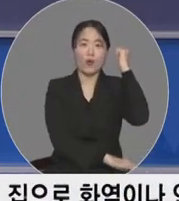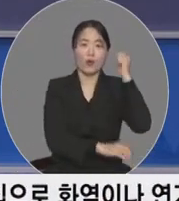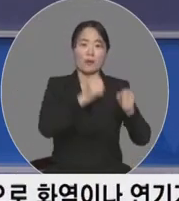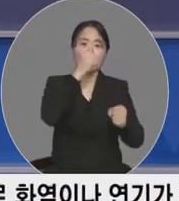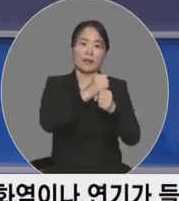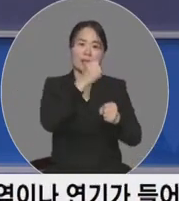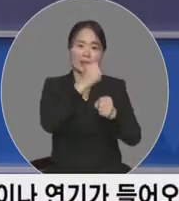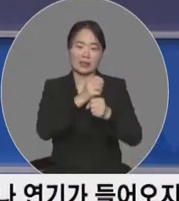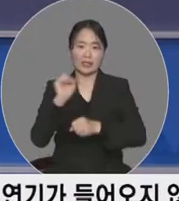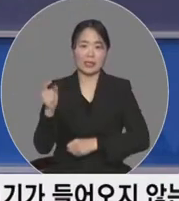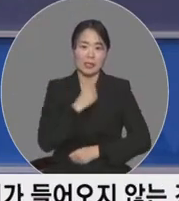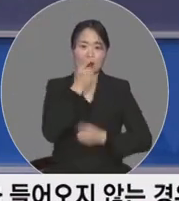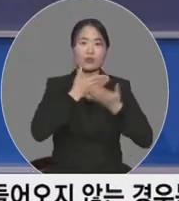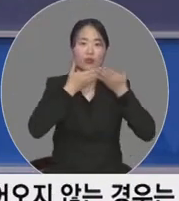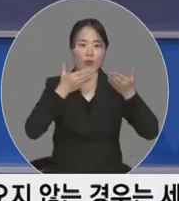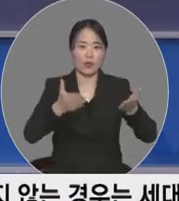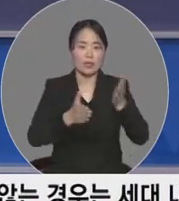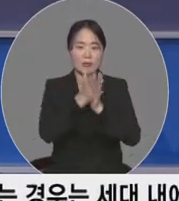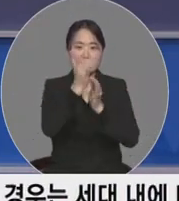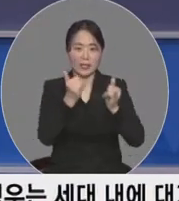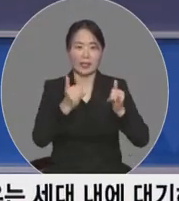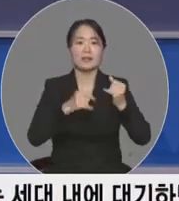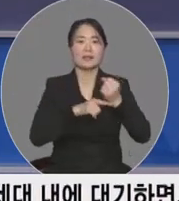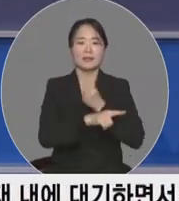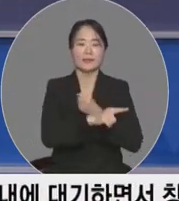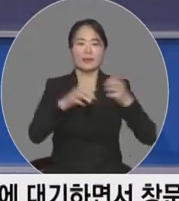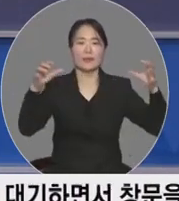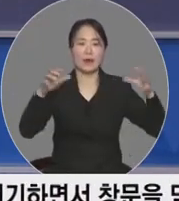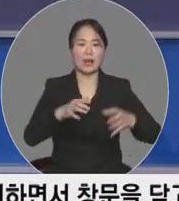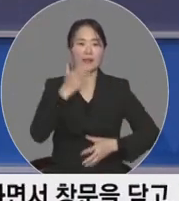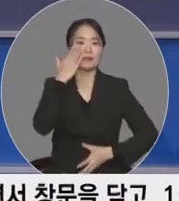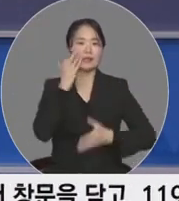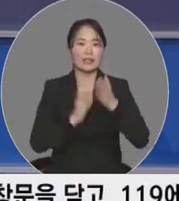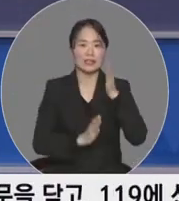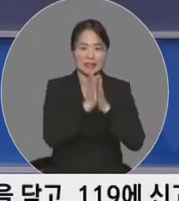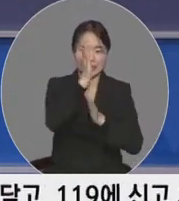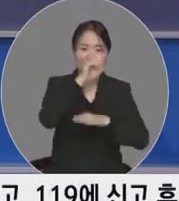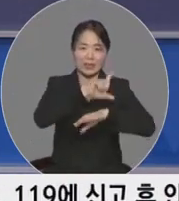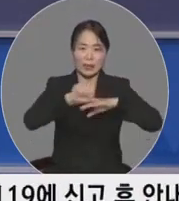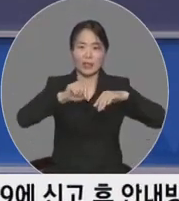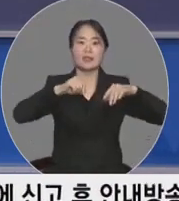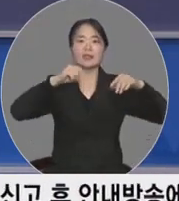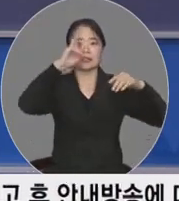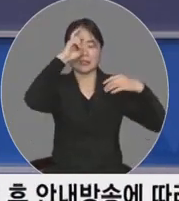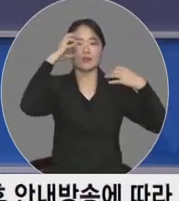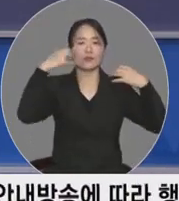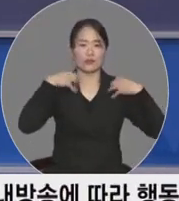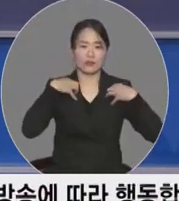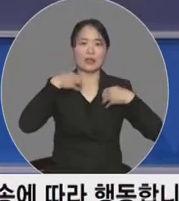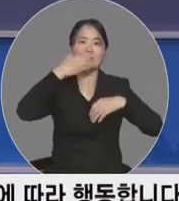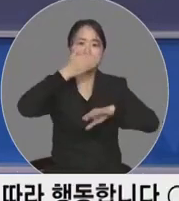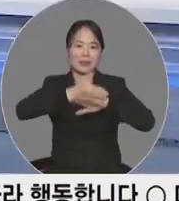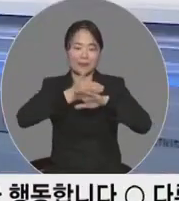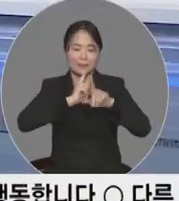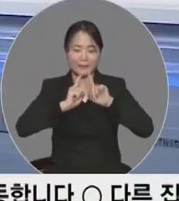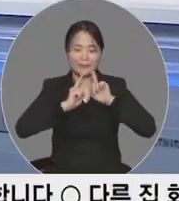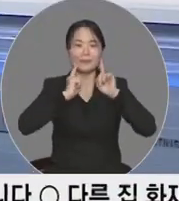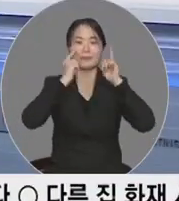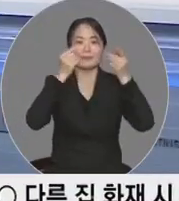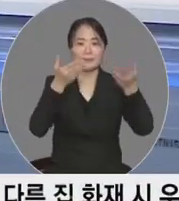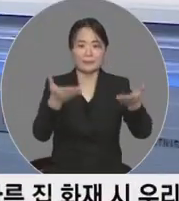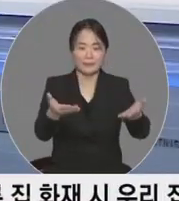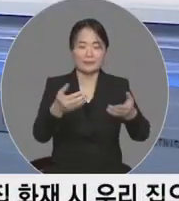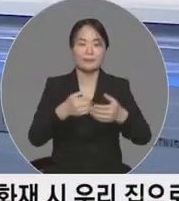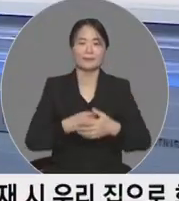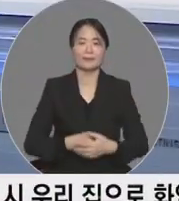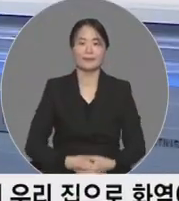되어 체육인들의 뜻을 모아 울산시 지방정부에 감사한 마음을 드립니다.